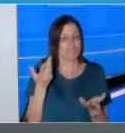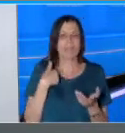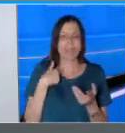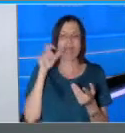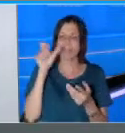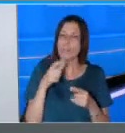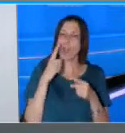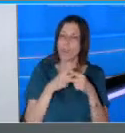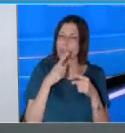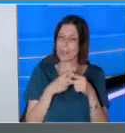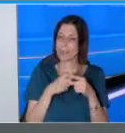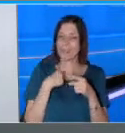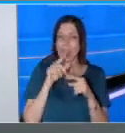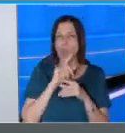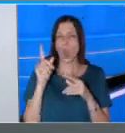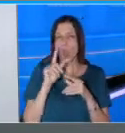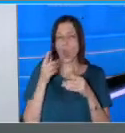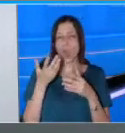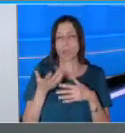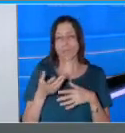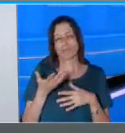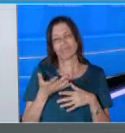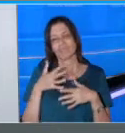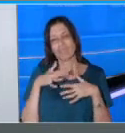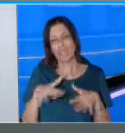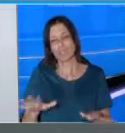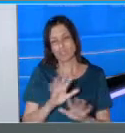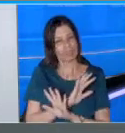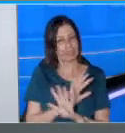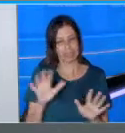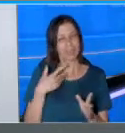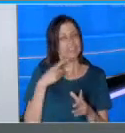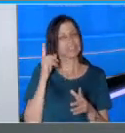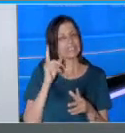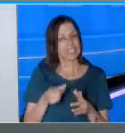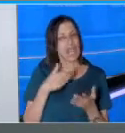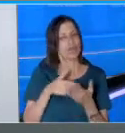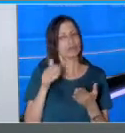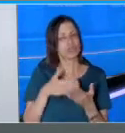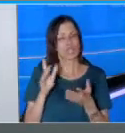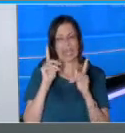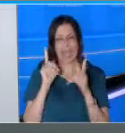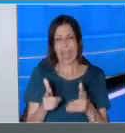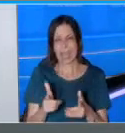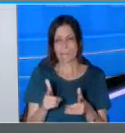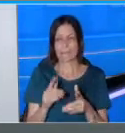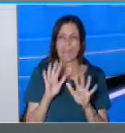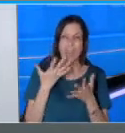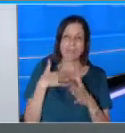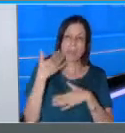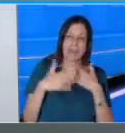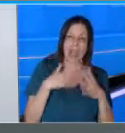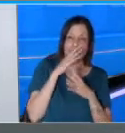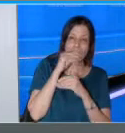אופטימי מטבעי ואני אף פעם לא מתייאשת, ואני חושבת שאין לנו פריבילגיה להתייאש וצריך להמשיך להיאבק. האם המהלך